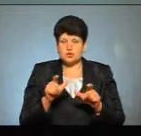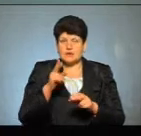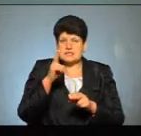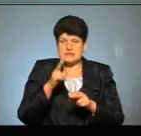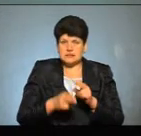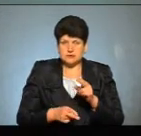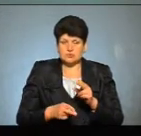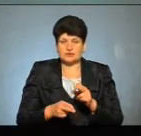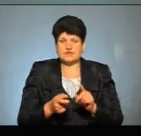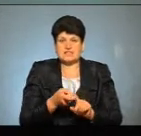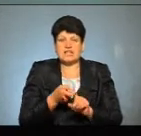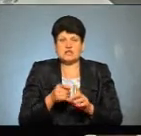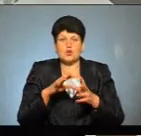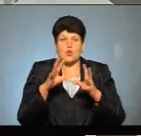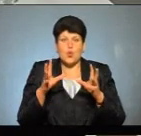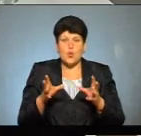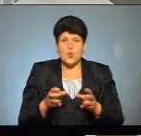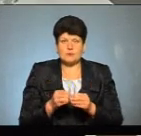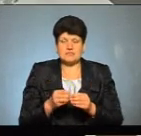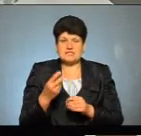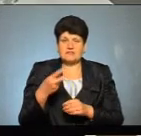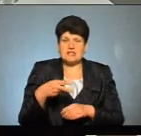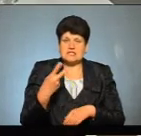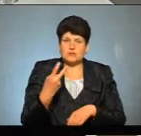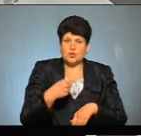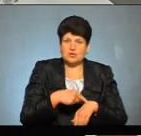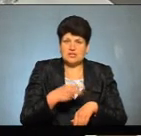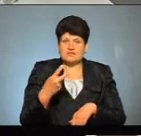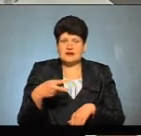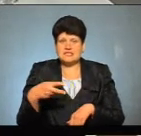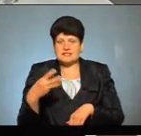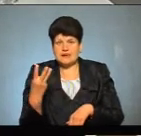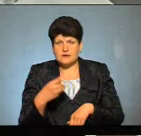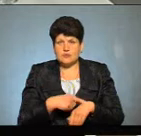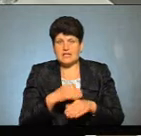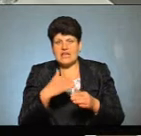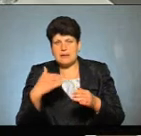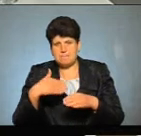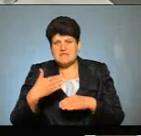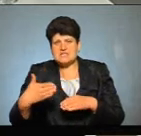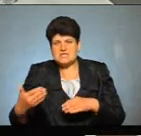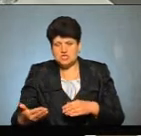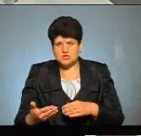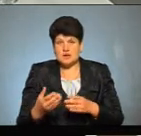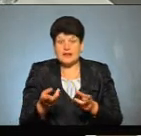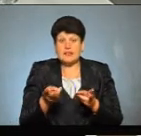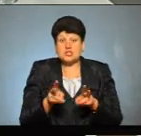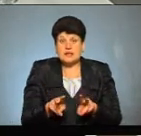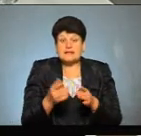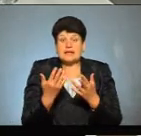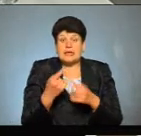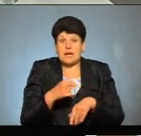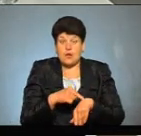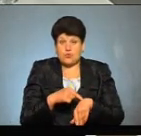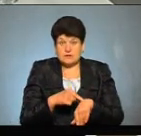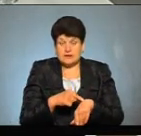в залежності від об'єму це 22, 23 і пізніше. І лишається буквально декілька годин